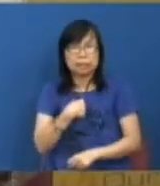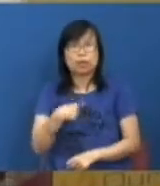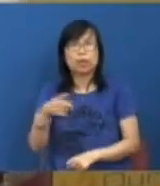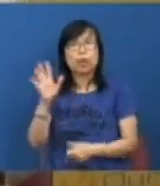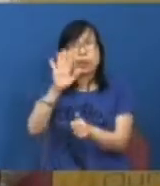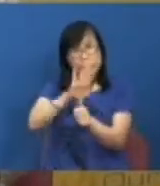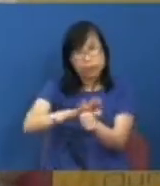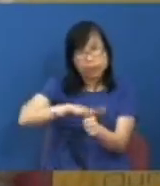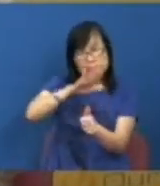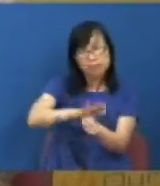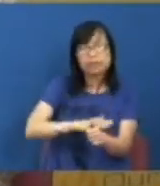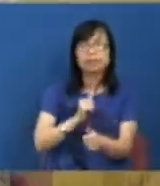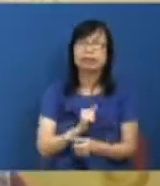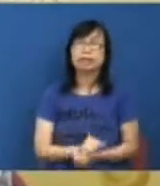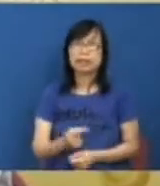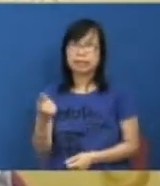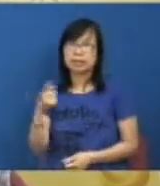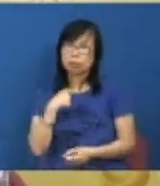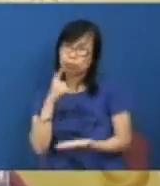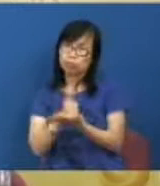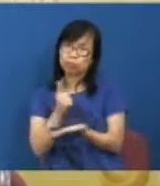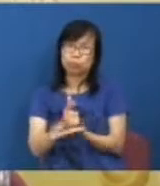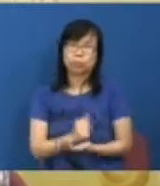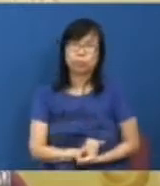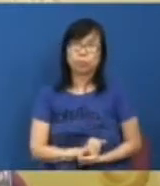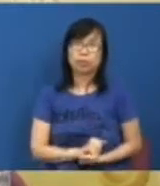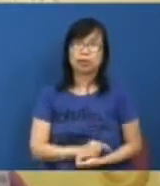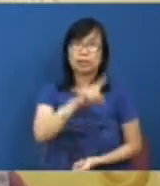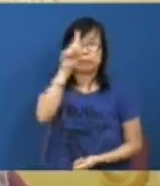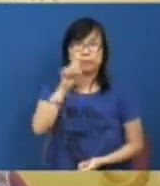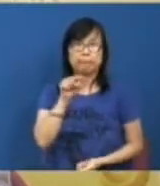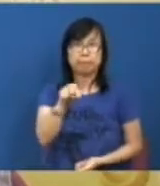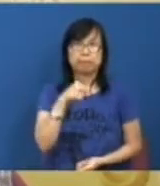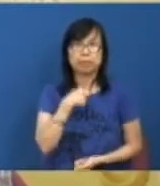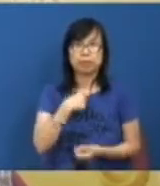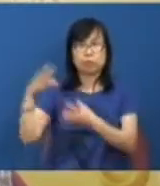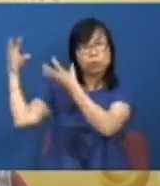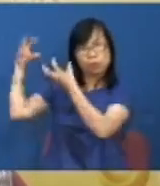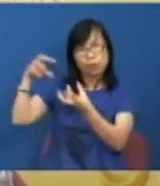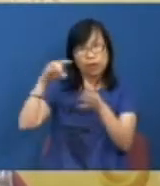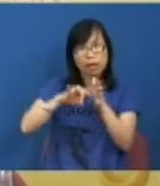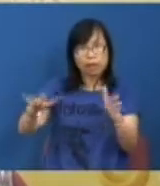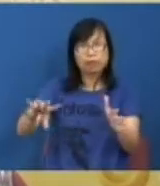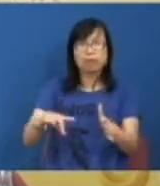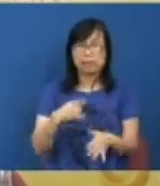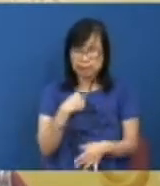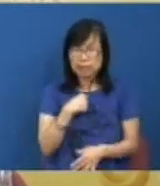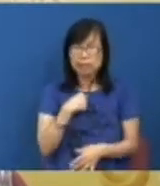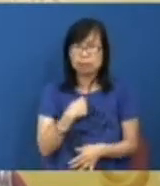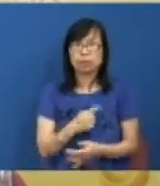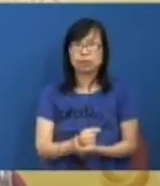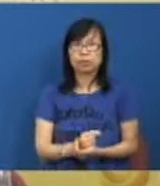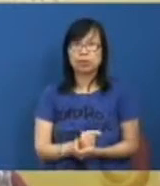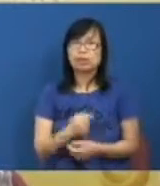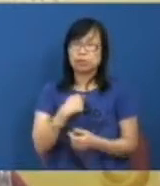愛惜下我哋啲資源？ 我諗呢個亦都好重要。其實即係點解我哋會用核電發電，就是、因為我哋有咁嘅